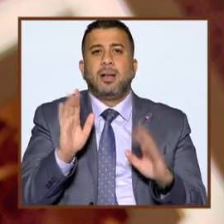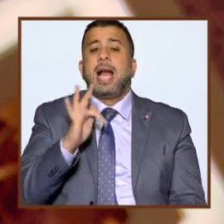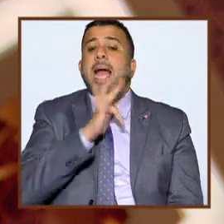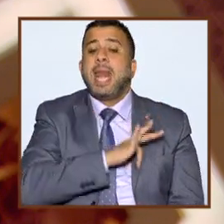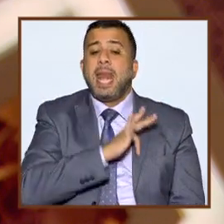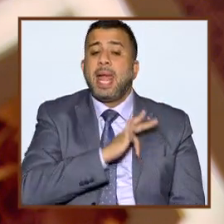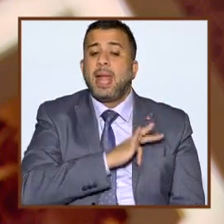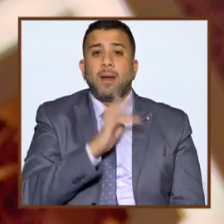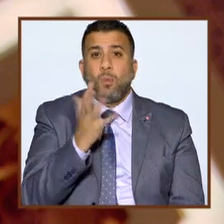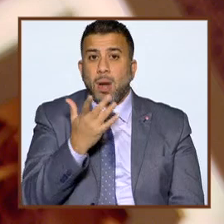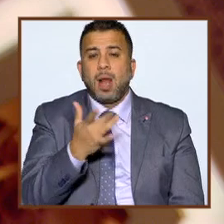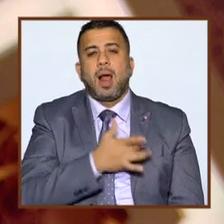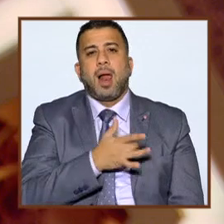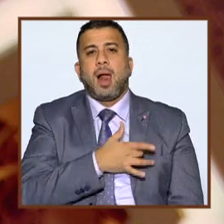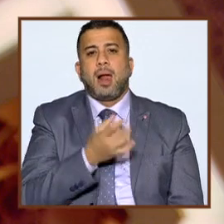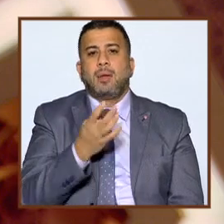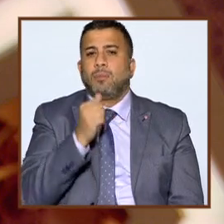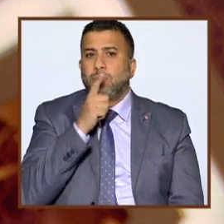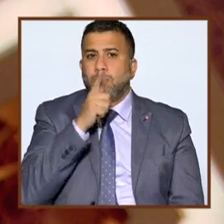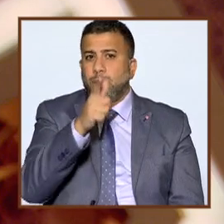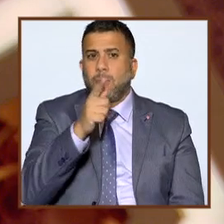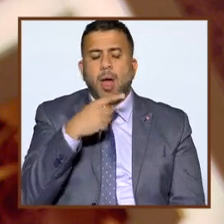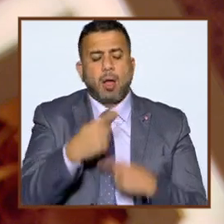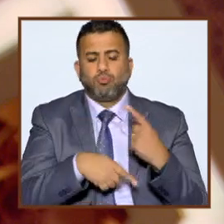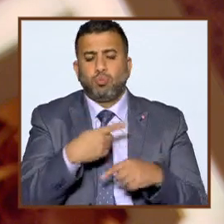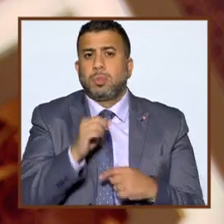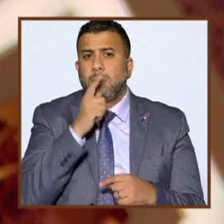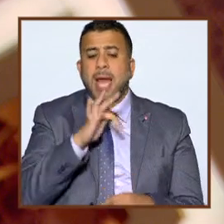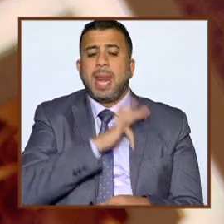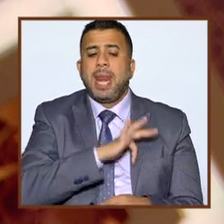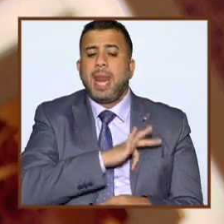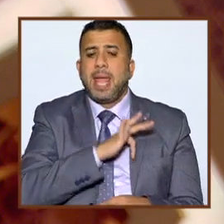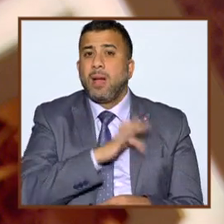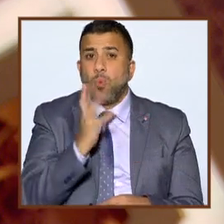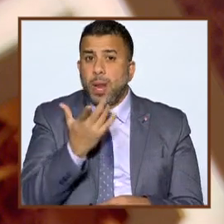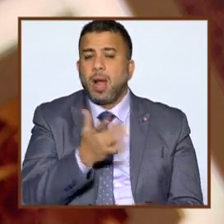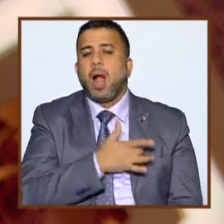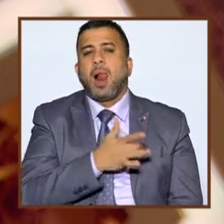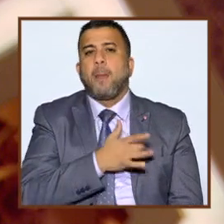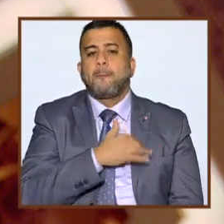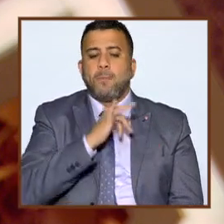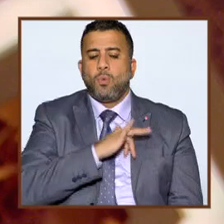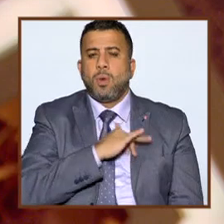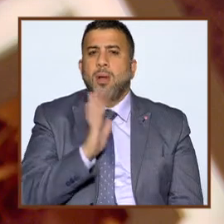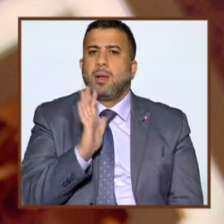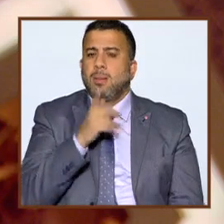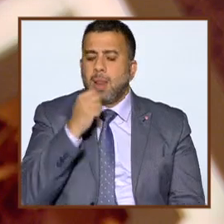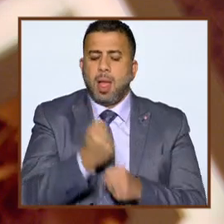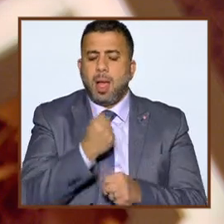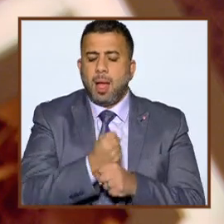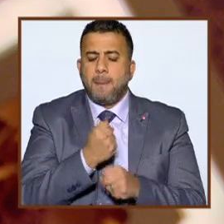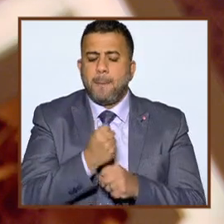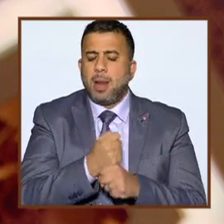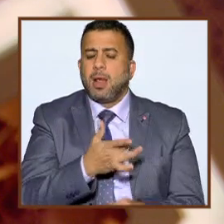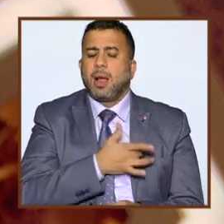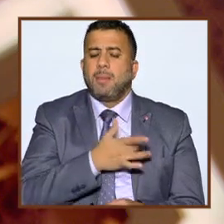القلب. ولذلك نحن نقرر دائما قاعدة أن النية محل النية القلب، لأن من أعمال القلوب